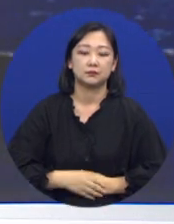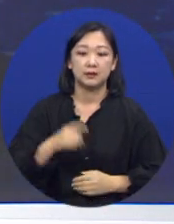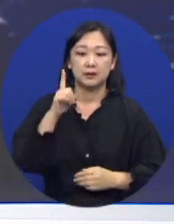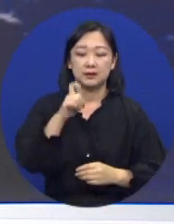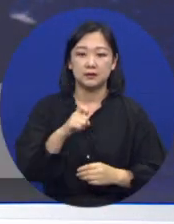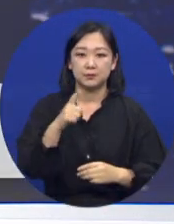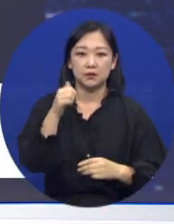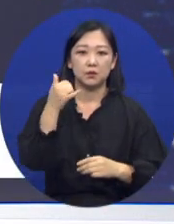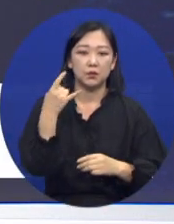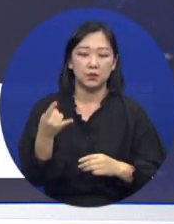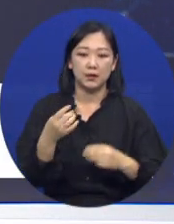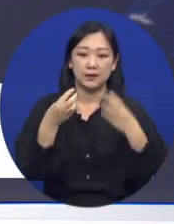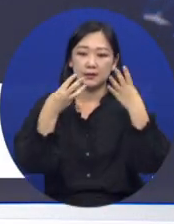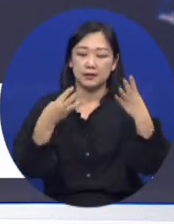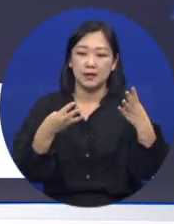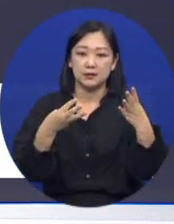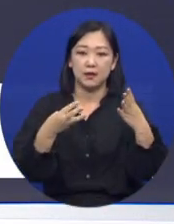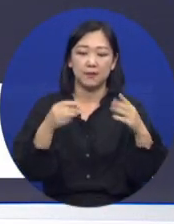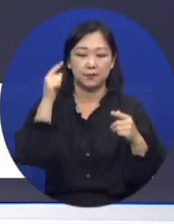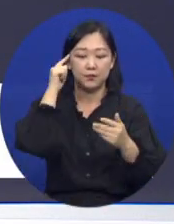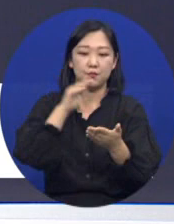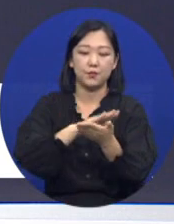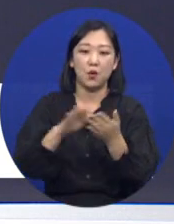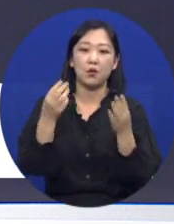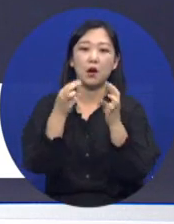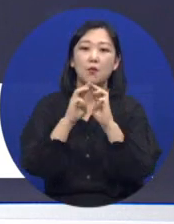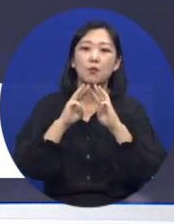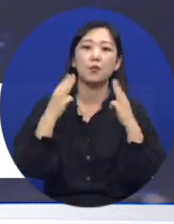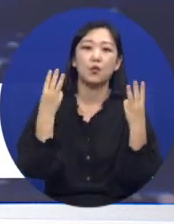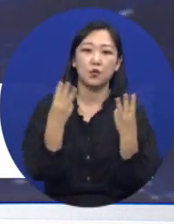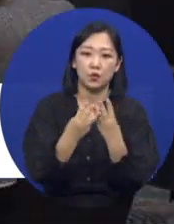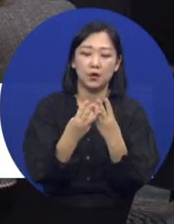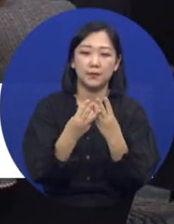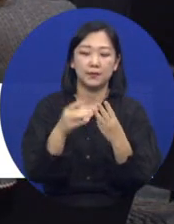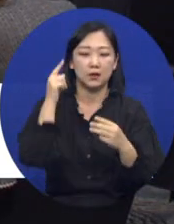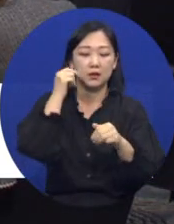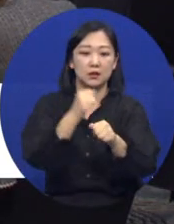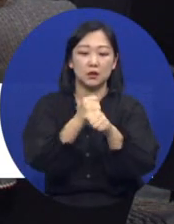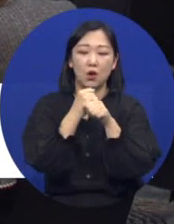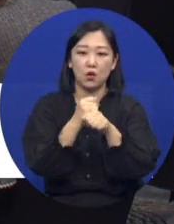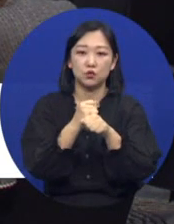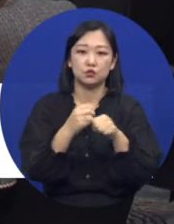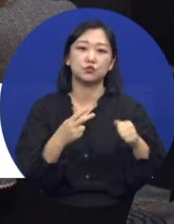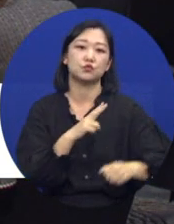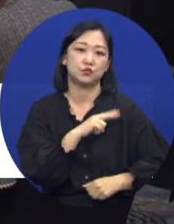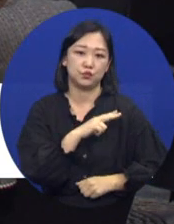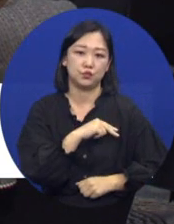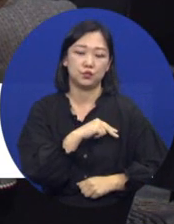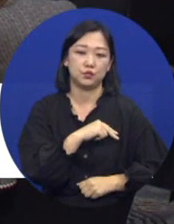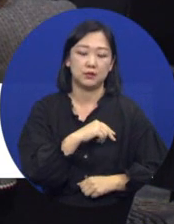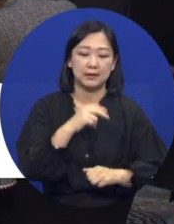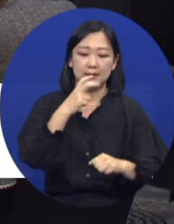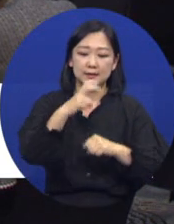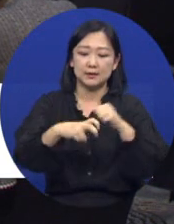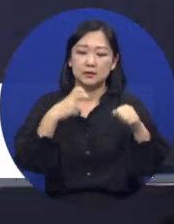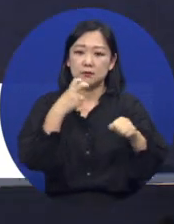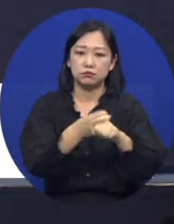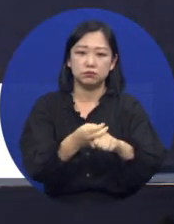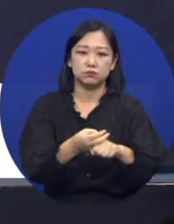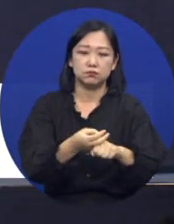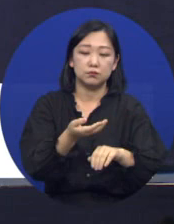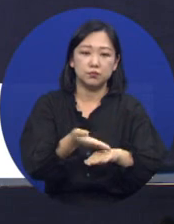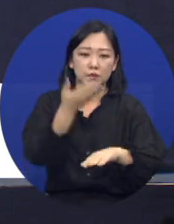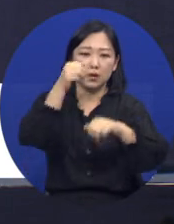제11회 제주 4.3 평화 포럼에서 박찬식 제주와 미래연구원 연구위원은 70년 넘게